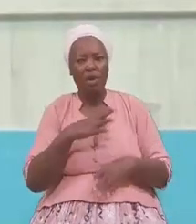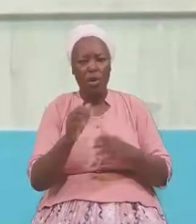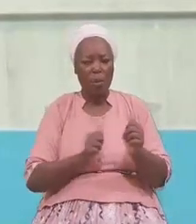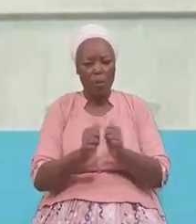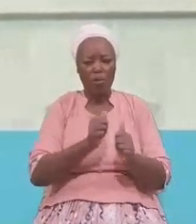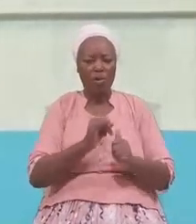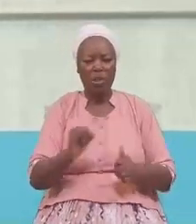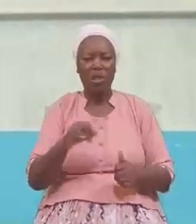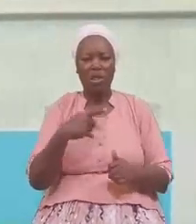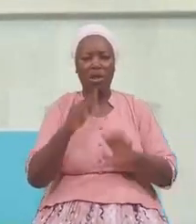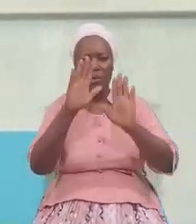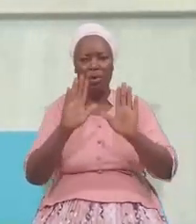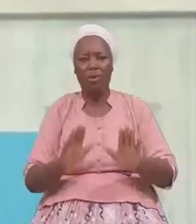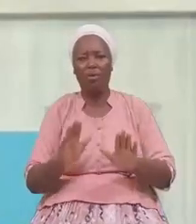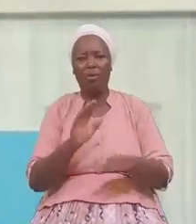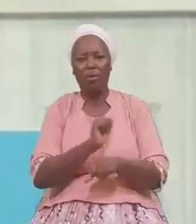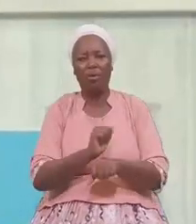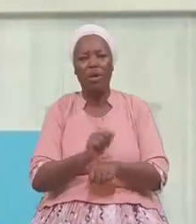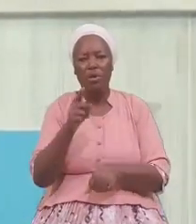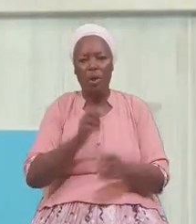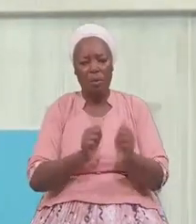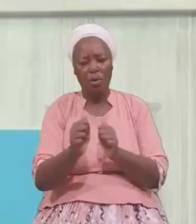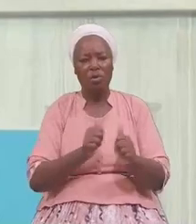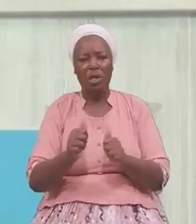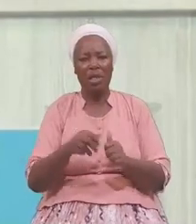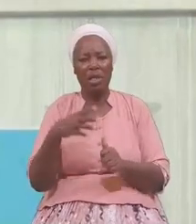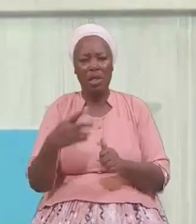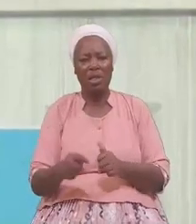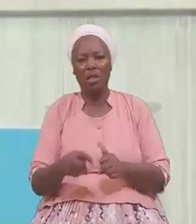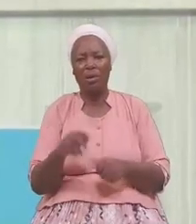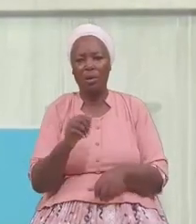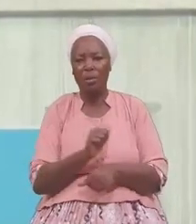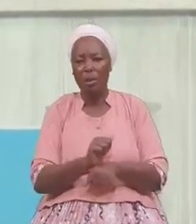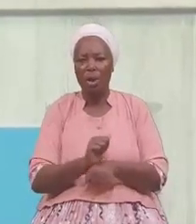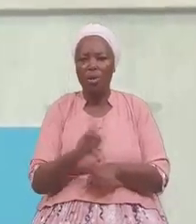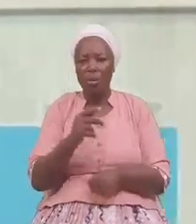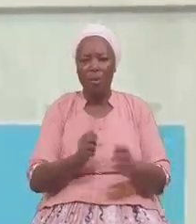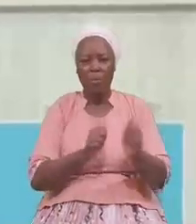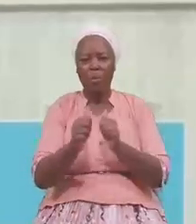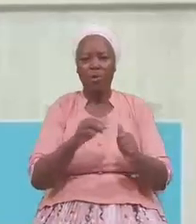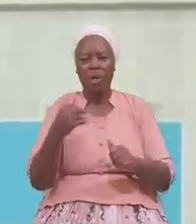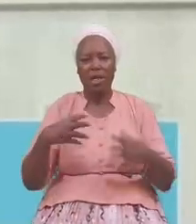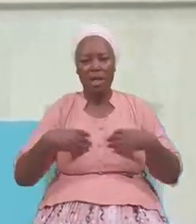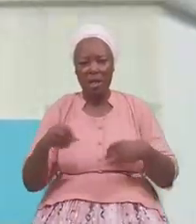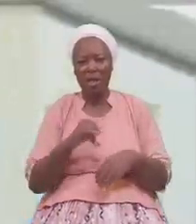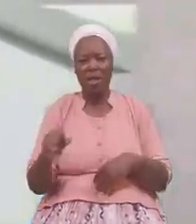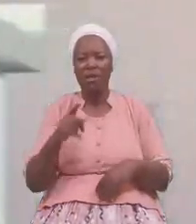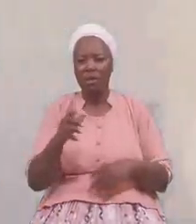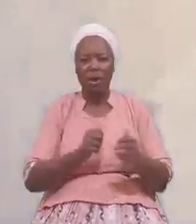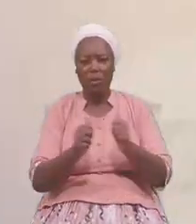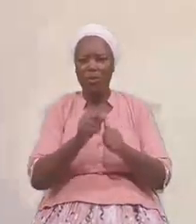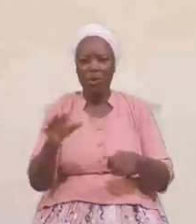un miracle. Tu poursuis un don. Tu poursuis la guérison. Tu poursuis le